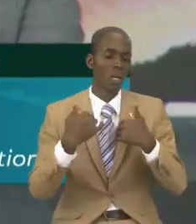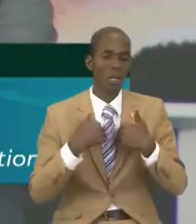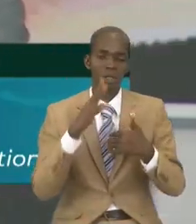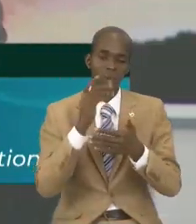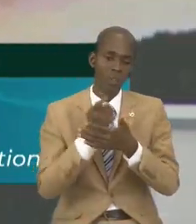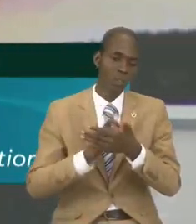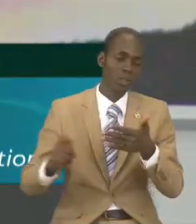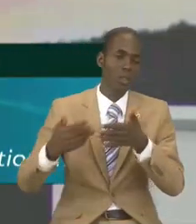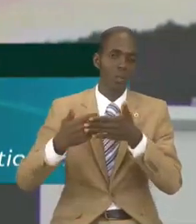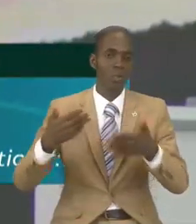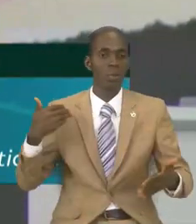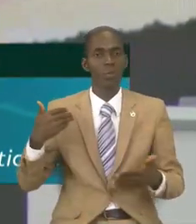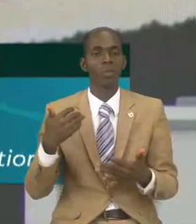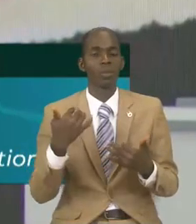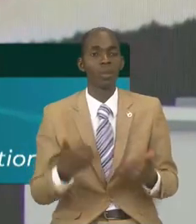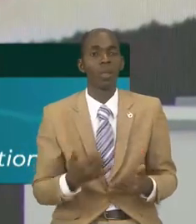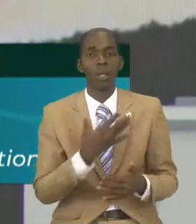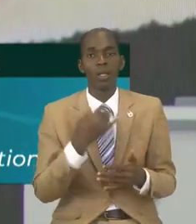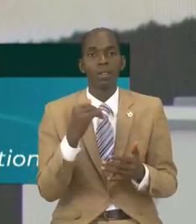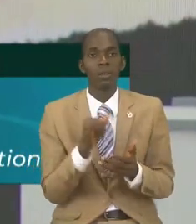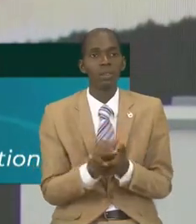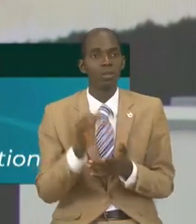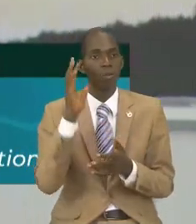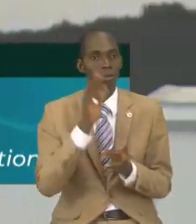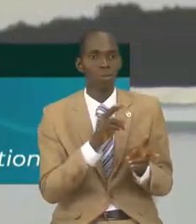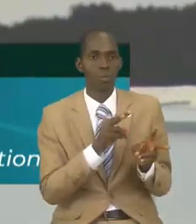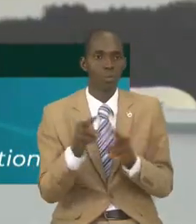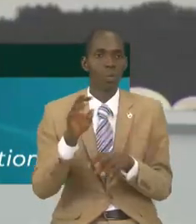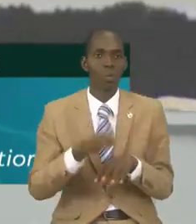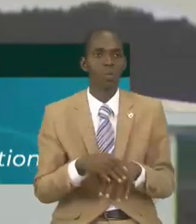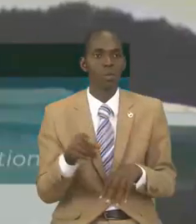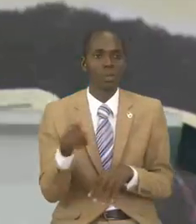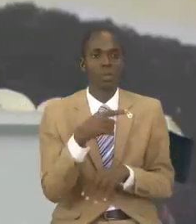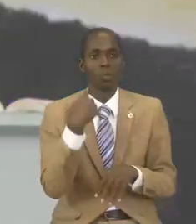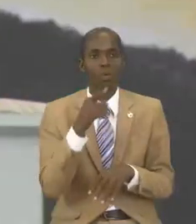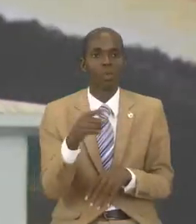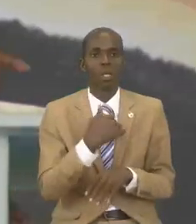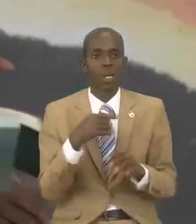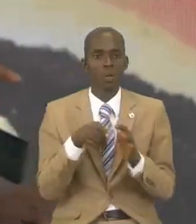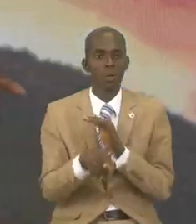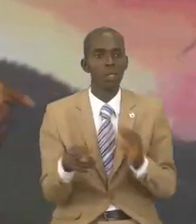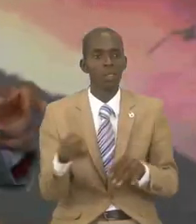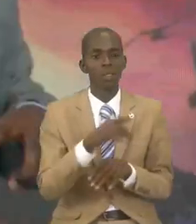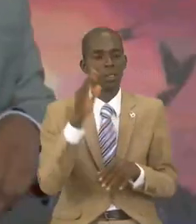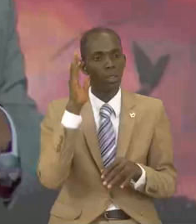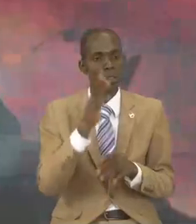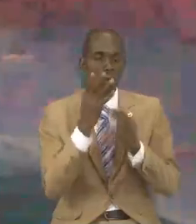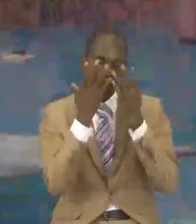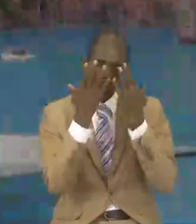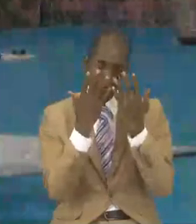Qu'ils allaient regarder celui qu'ils ont purifié et ils